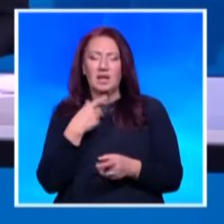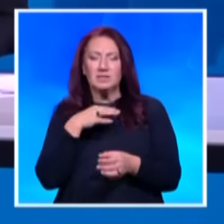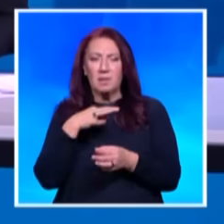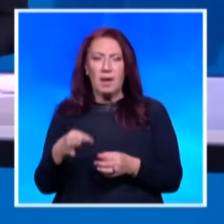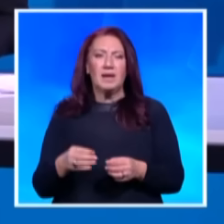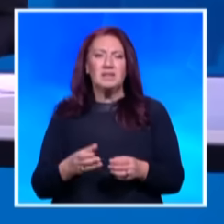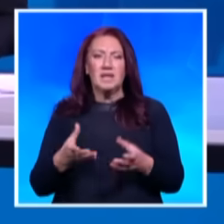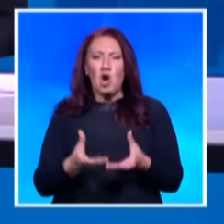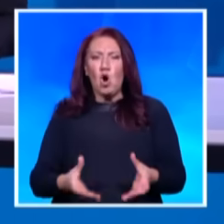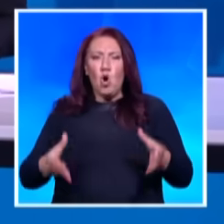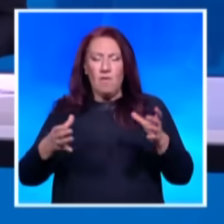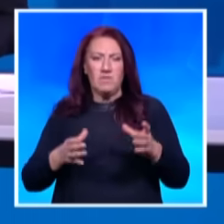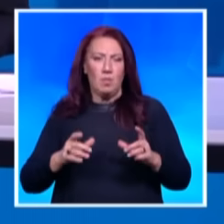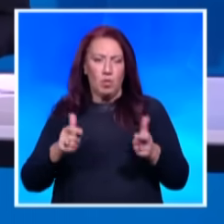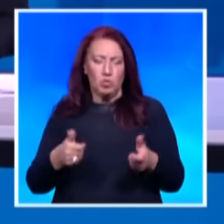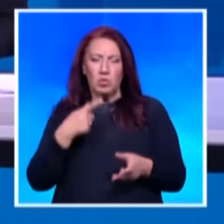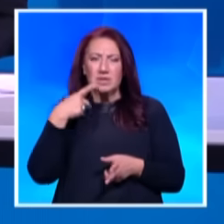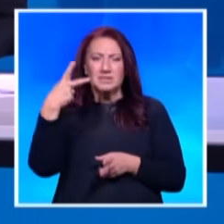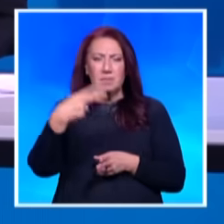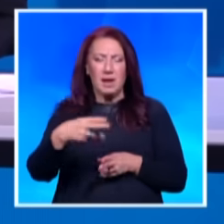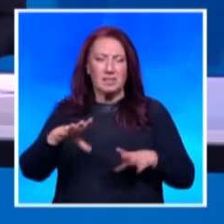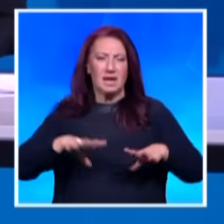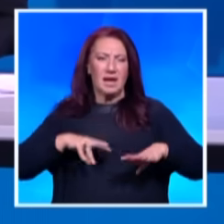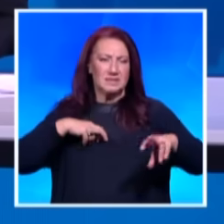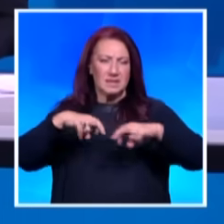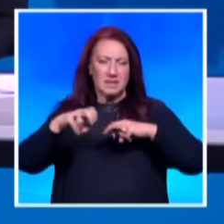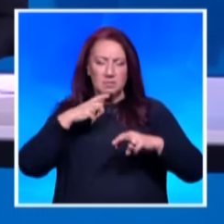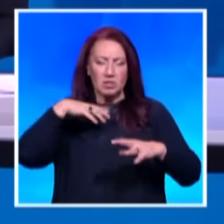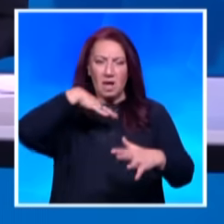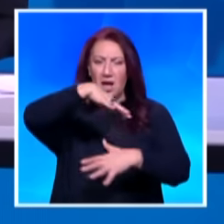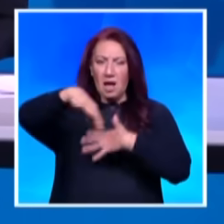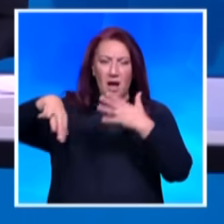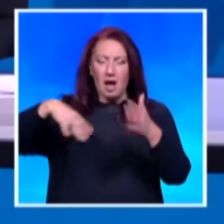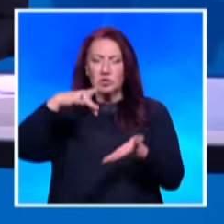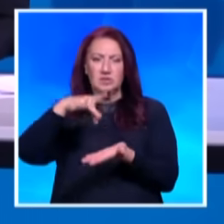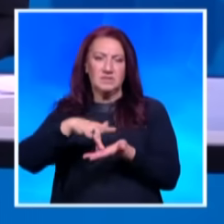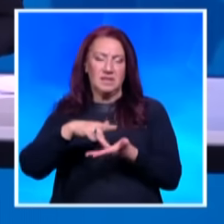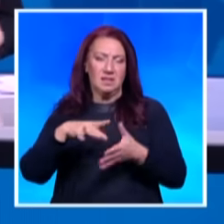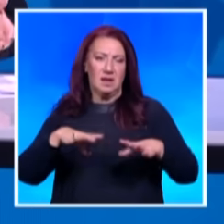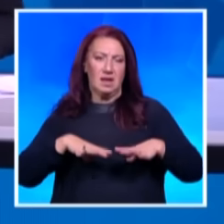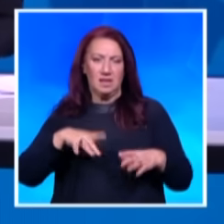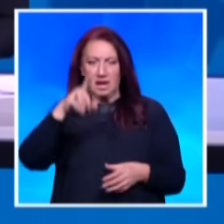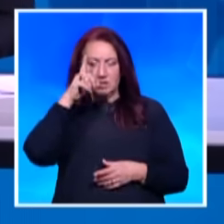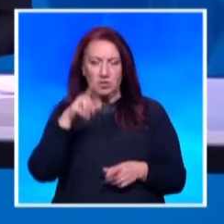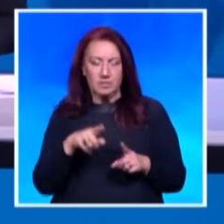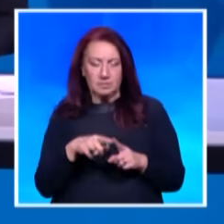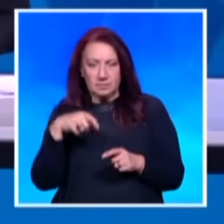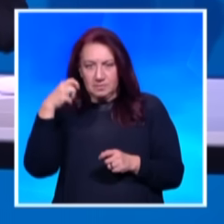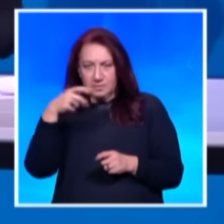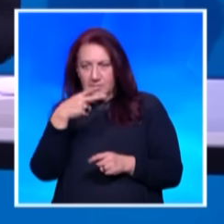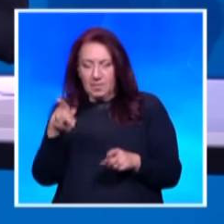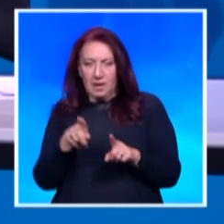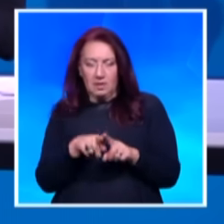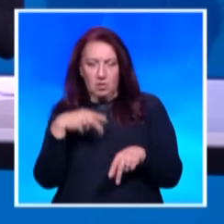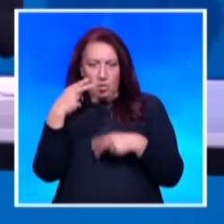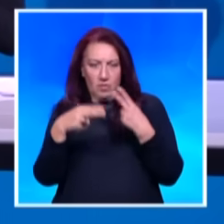превозни средства, спрян градски транспорт и истински транспортен хаос в центъра на града тази вечер. Кадри като от филм, но съвсем наживо. А